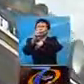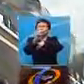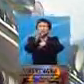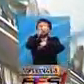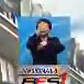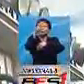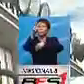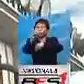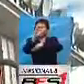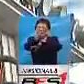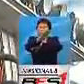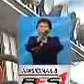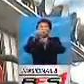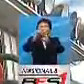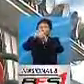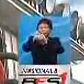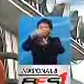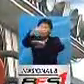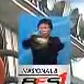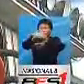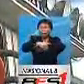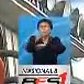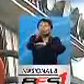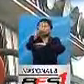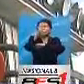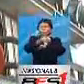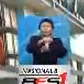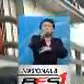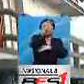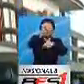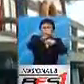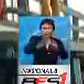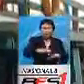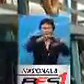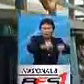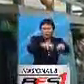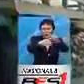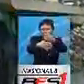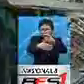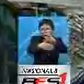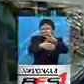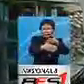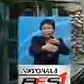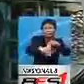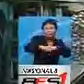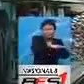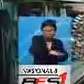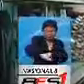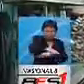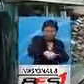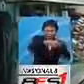minit malam 17 kru anak kapal yang melakukan aktiviti penangkapan ikan di kawasan